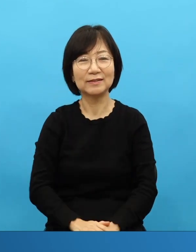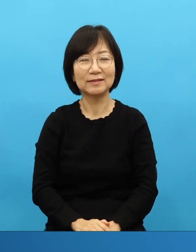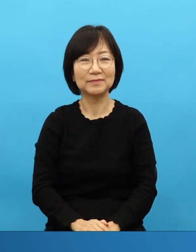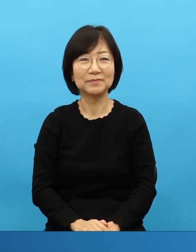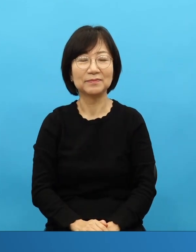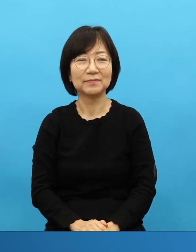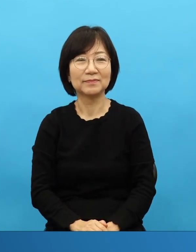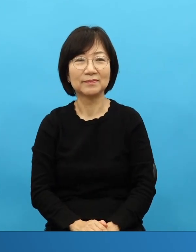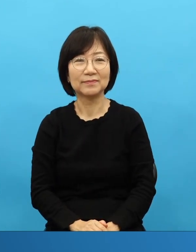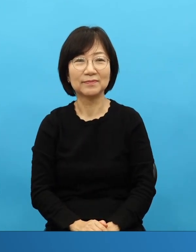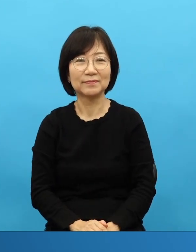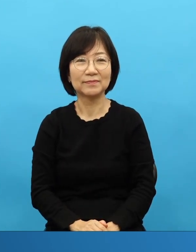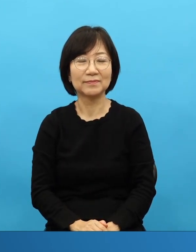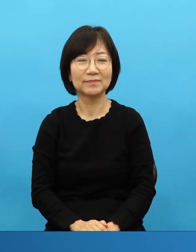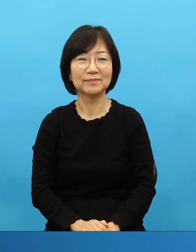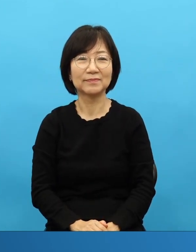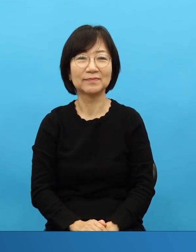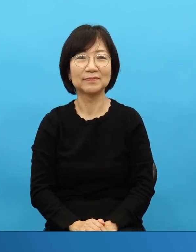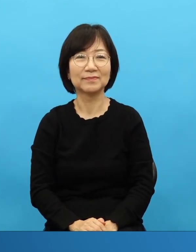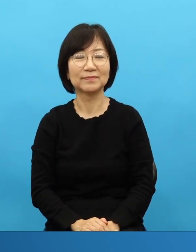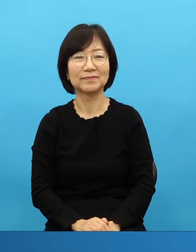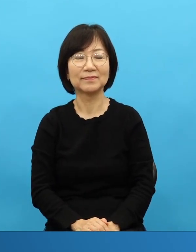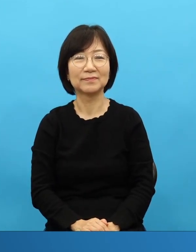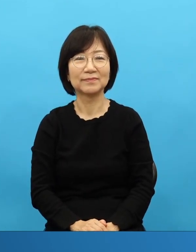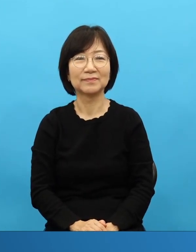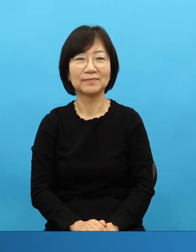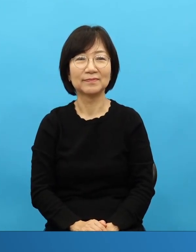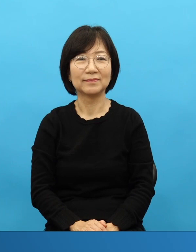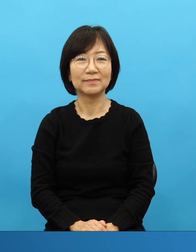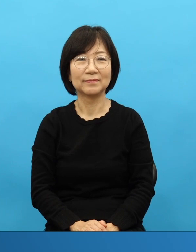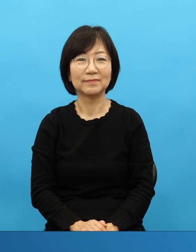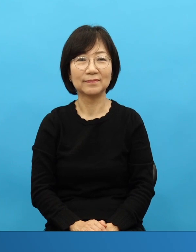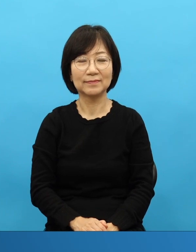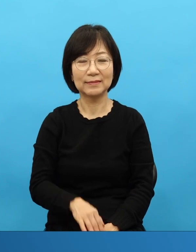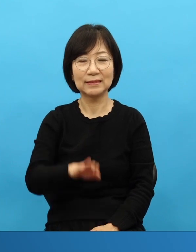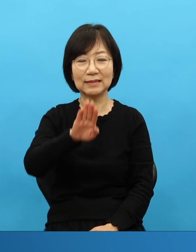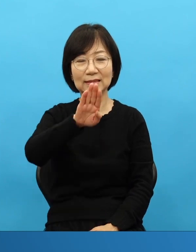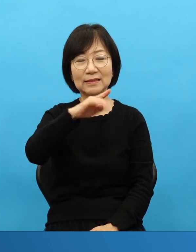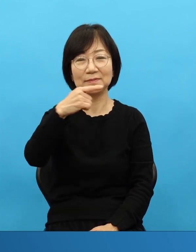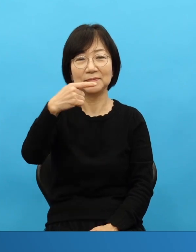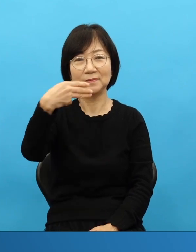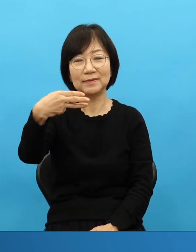이렇게 돼 있어요. If you look at the text here, it says Philistia's background.